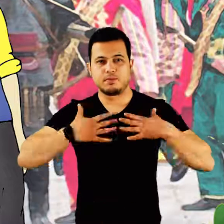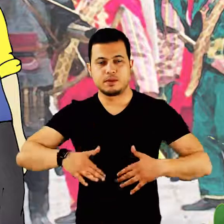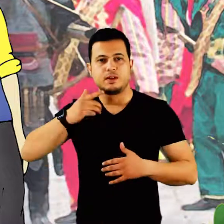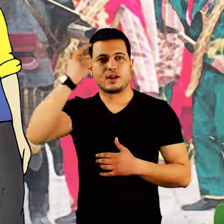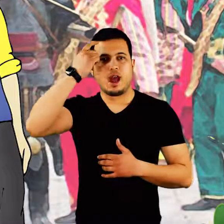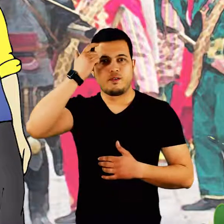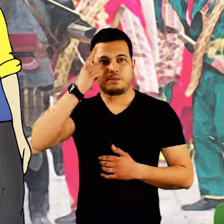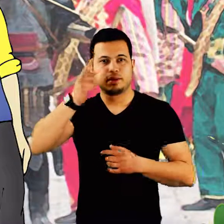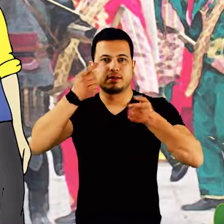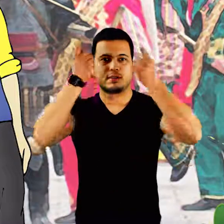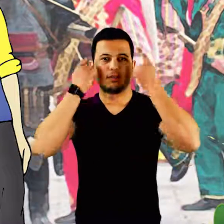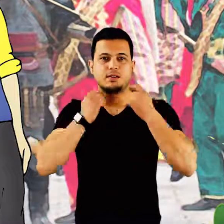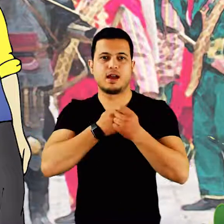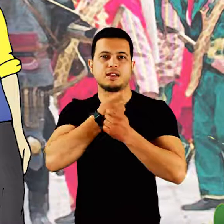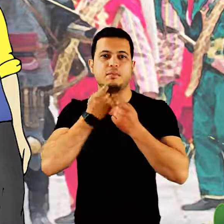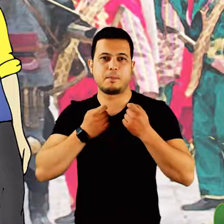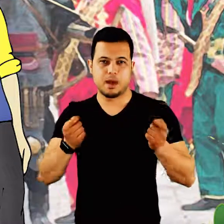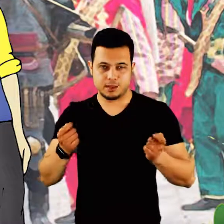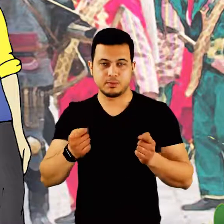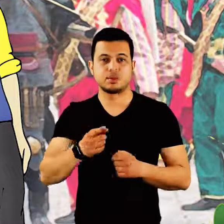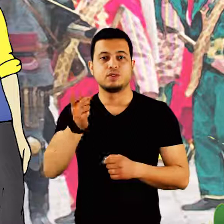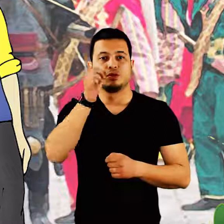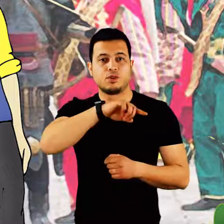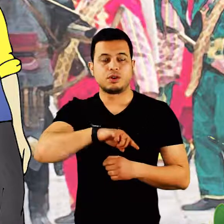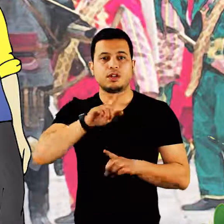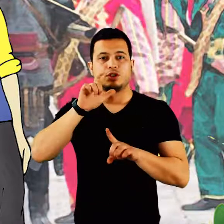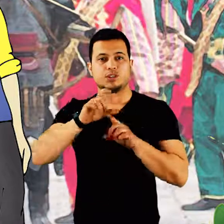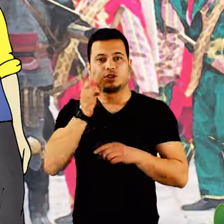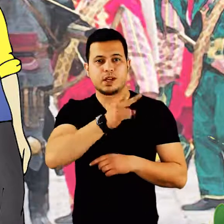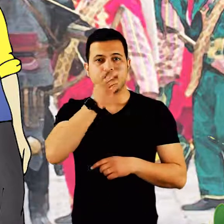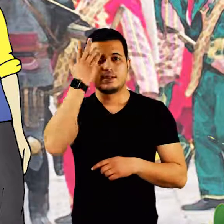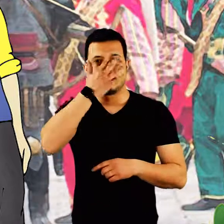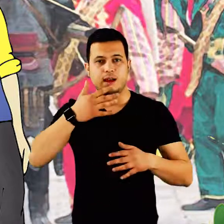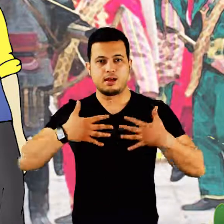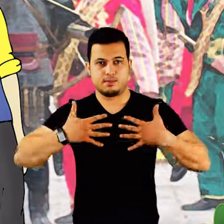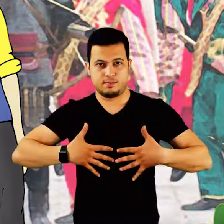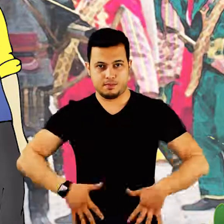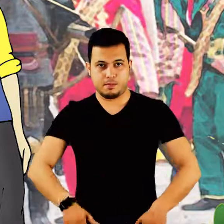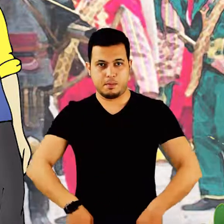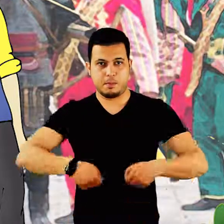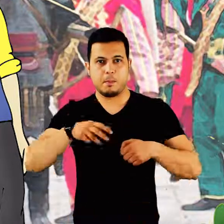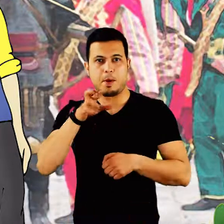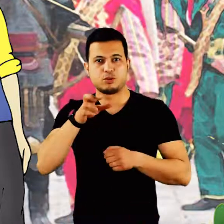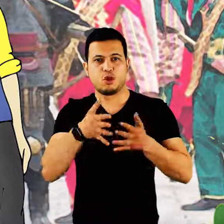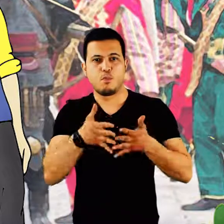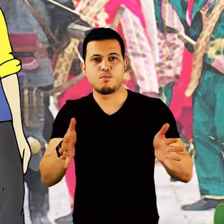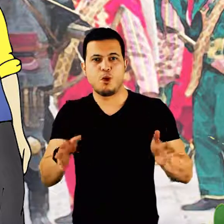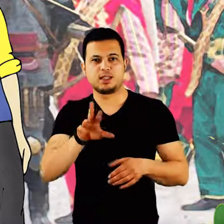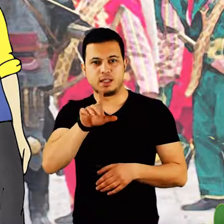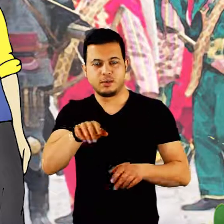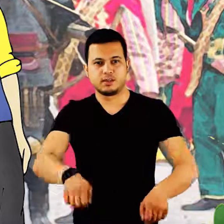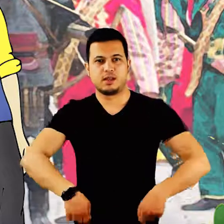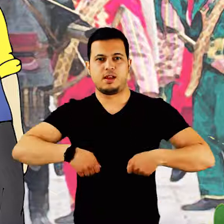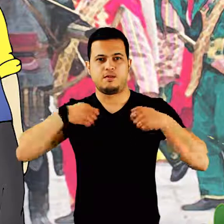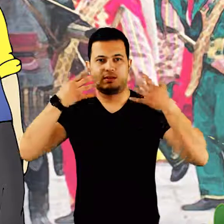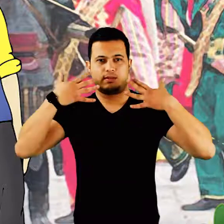da bir yazma bağlamıştı. Çınarsa siyah, paçaları bol, pantolona benzeyen bir kıyafet içindeydi.